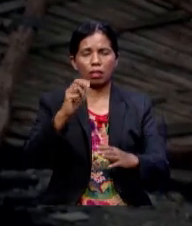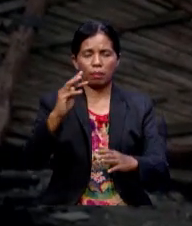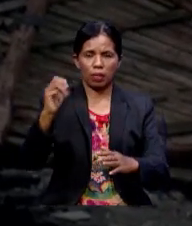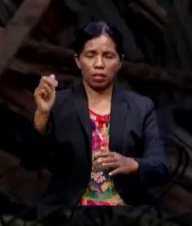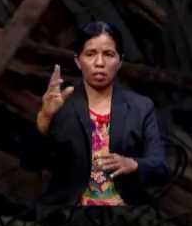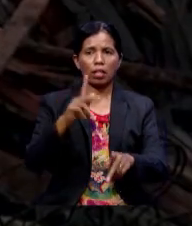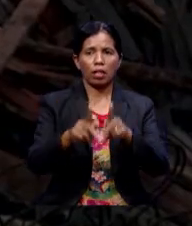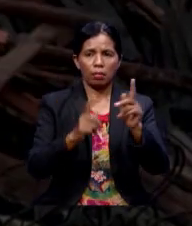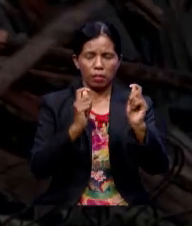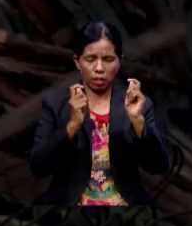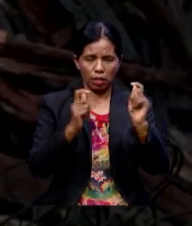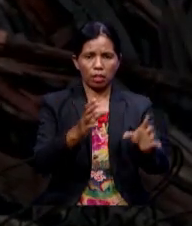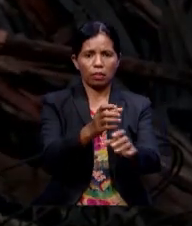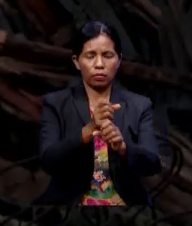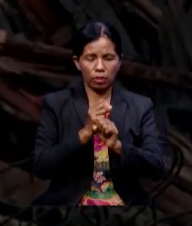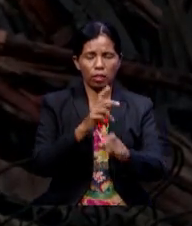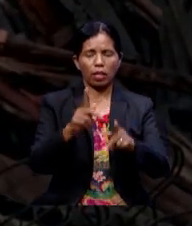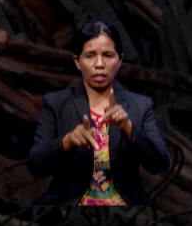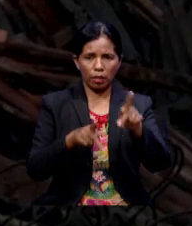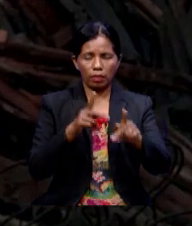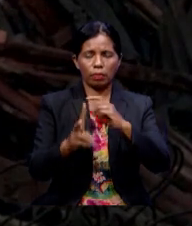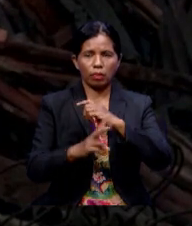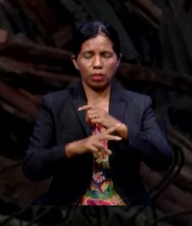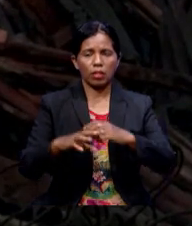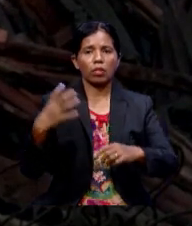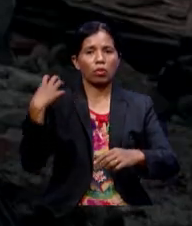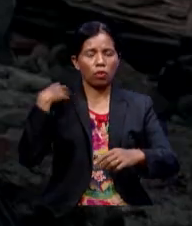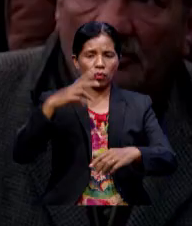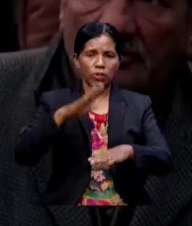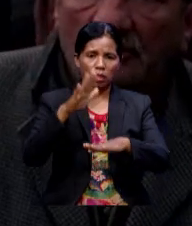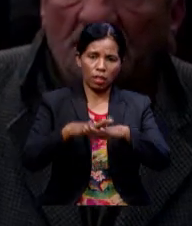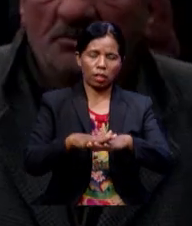ema tenta atu hasai vítima sira ne be edifício hanehan hela.